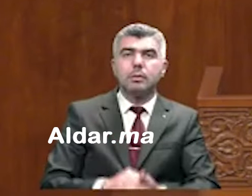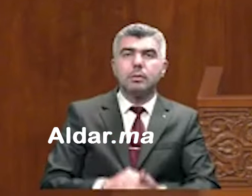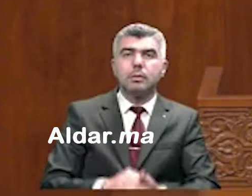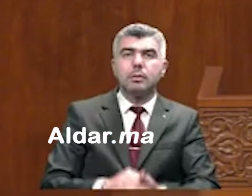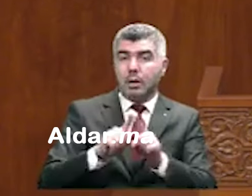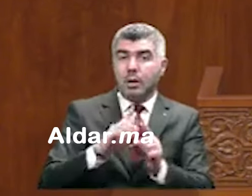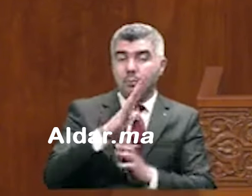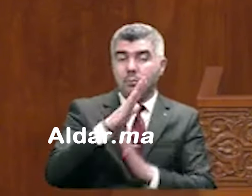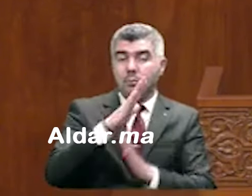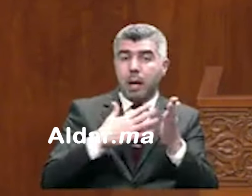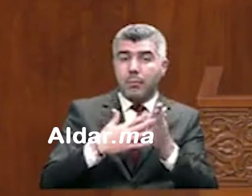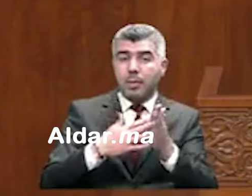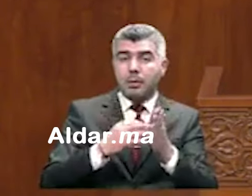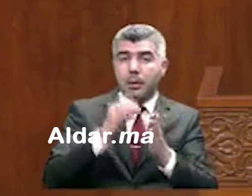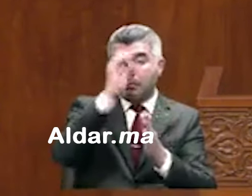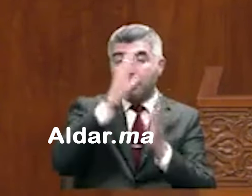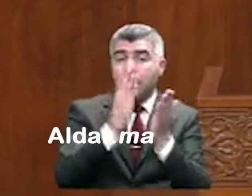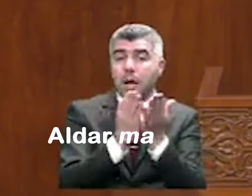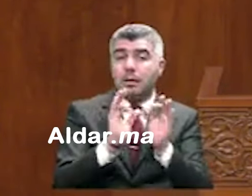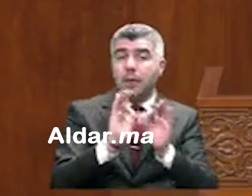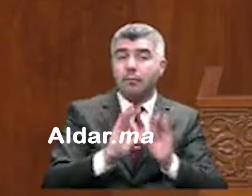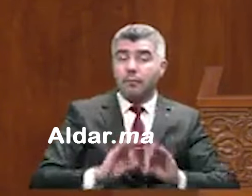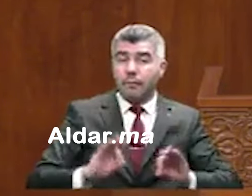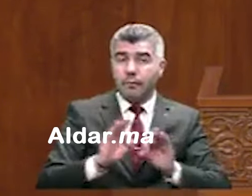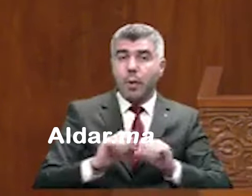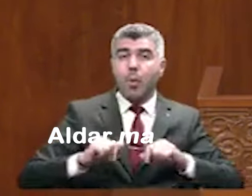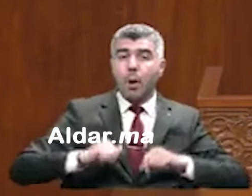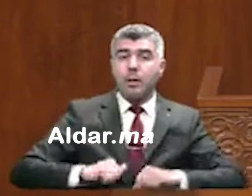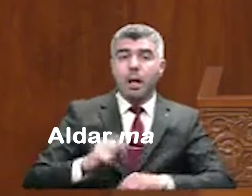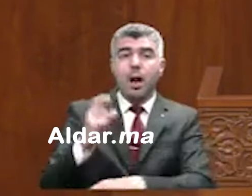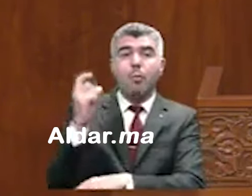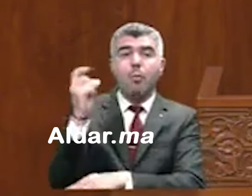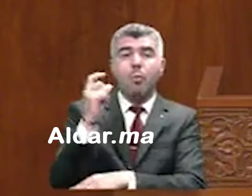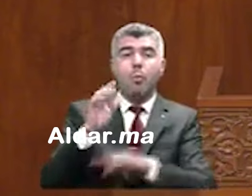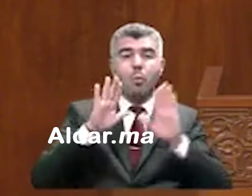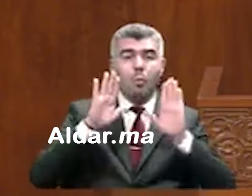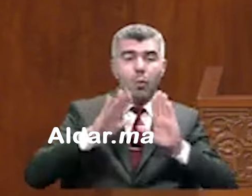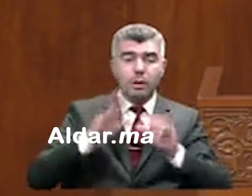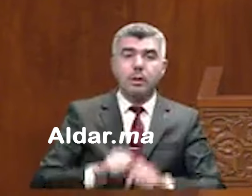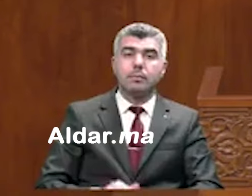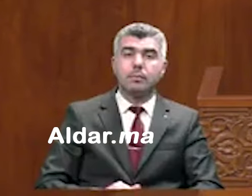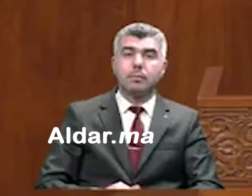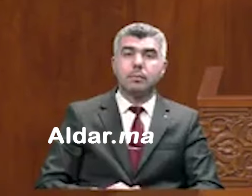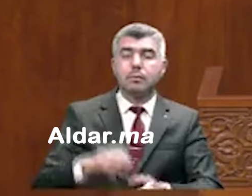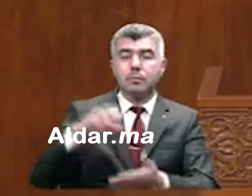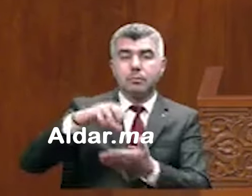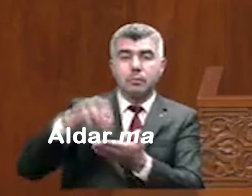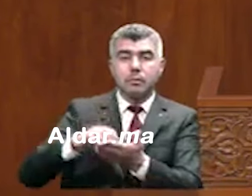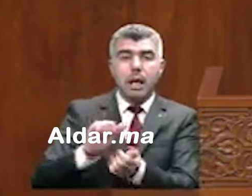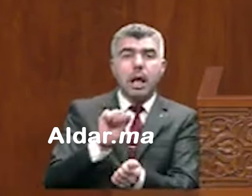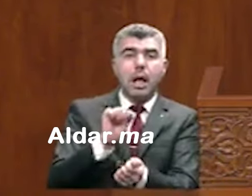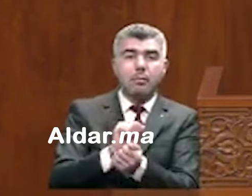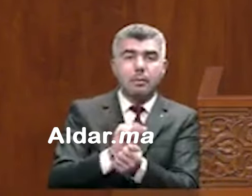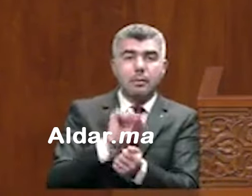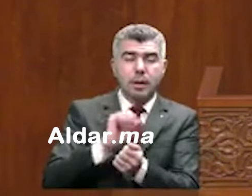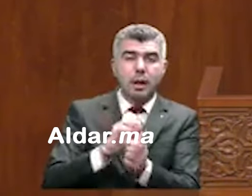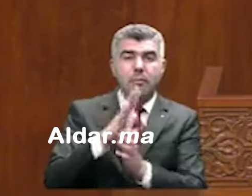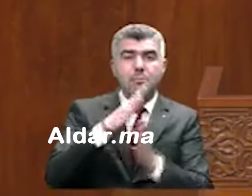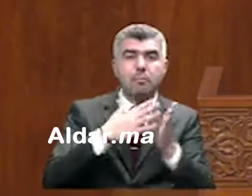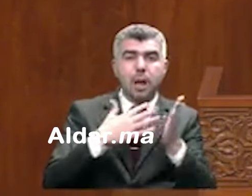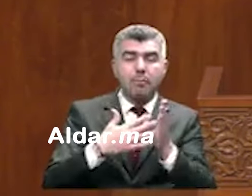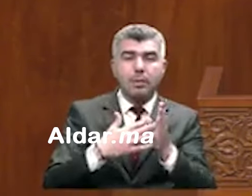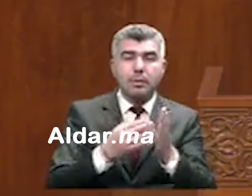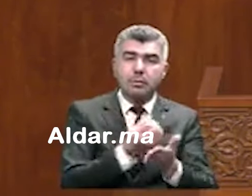برنامج محو الاميه بتاطع الاسلاميه بلغ عدد المؤسسات السجنيه التي تتوفر على برنامج محو